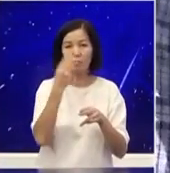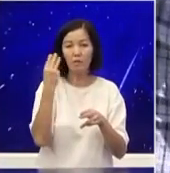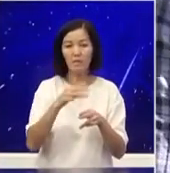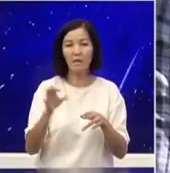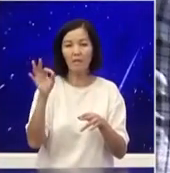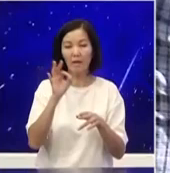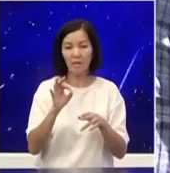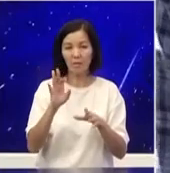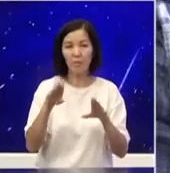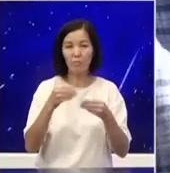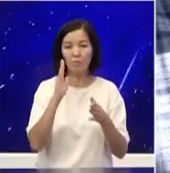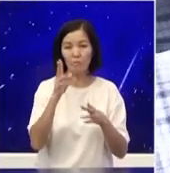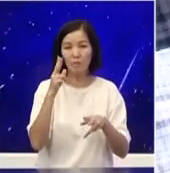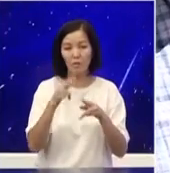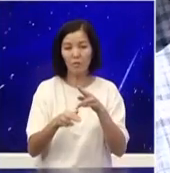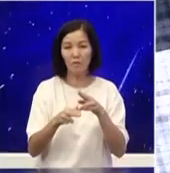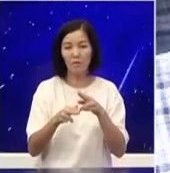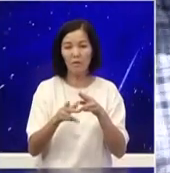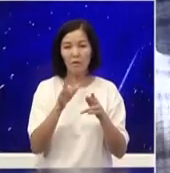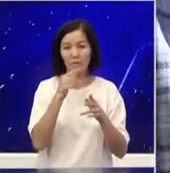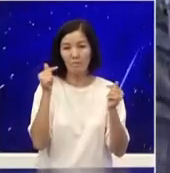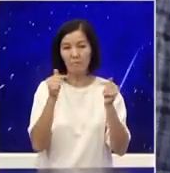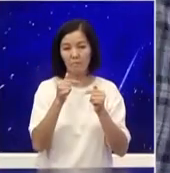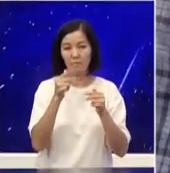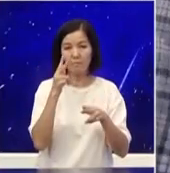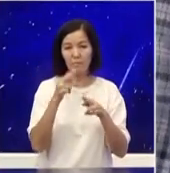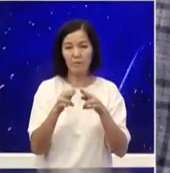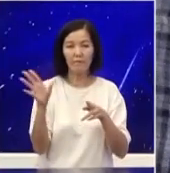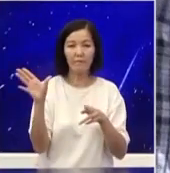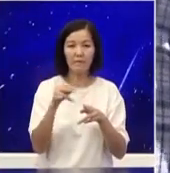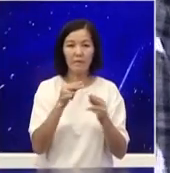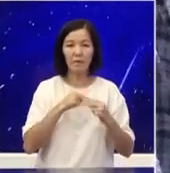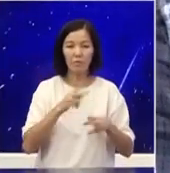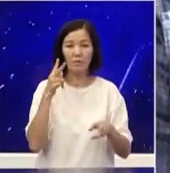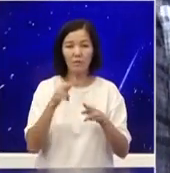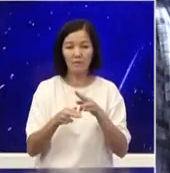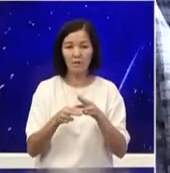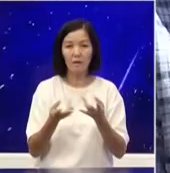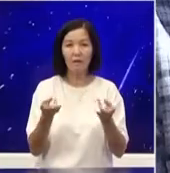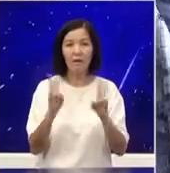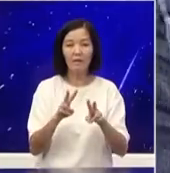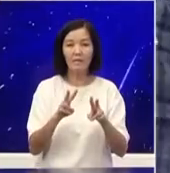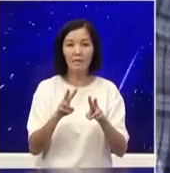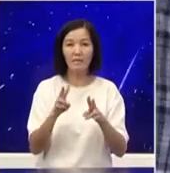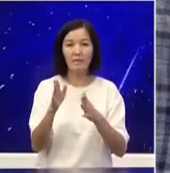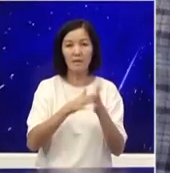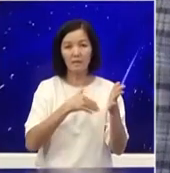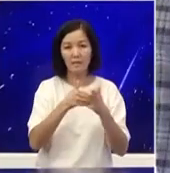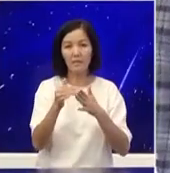октября. Мы вроде срок укладываемся. Все работы завершены полностью. Осталось только отделочная работа